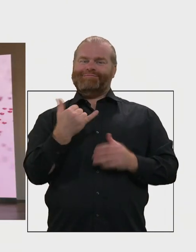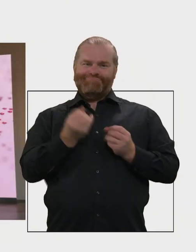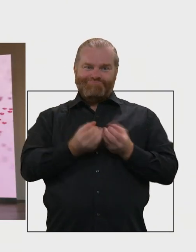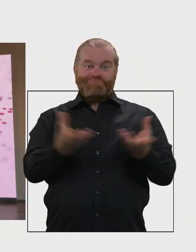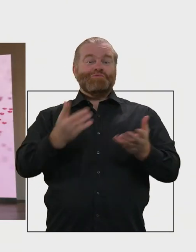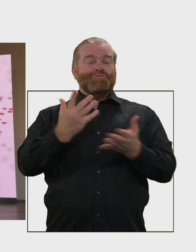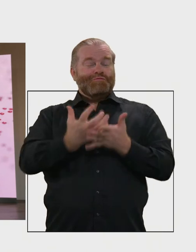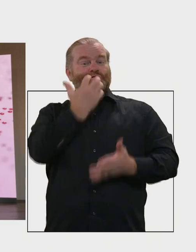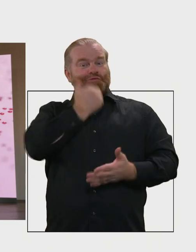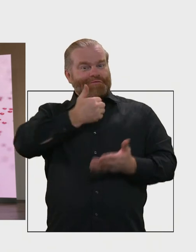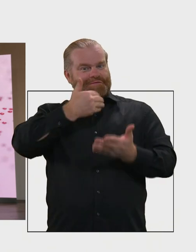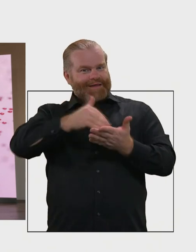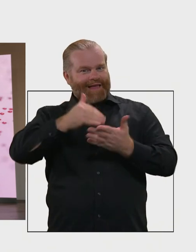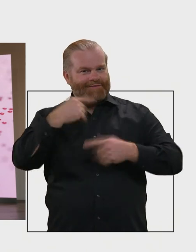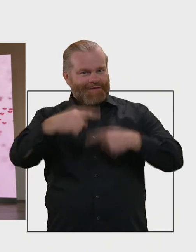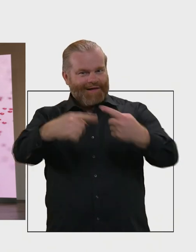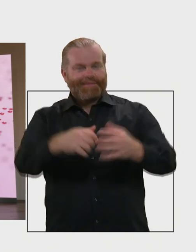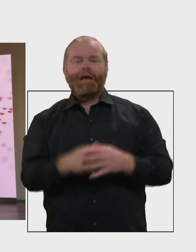beide.